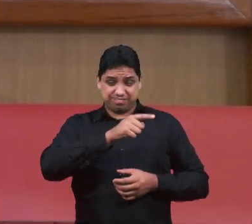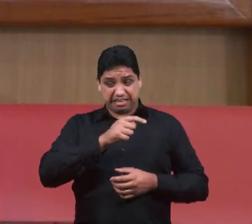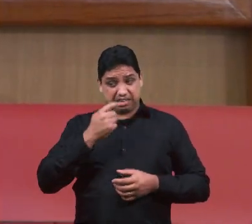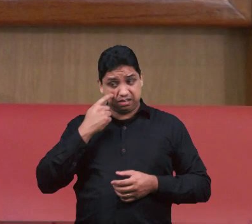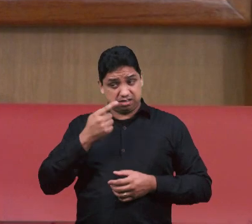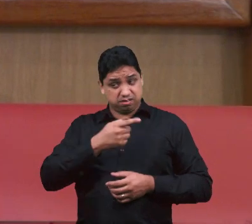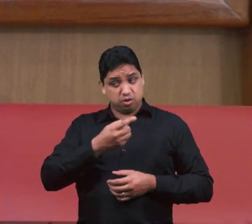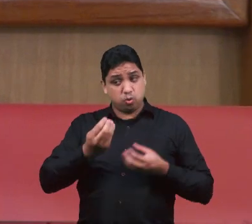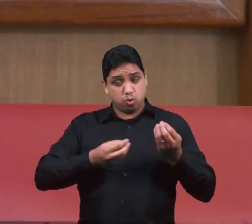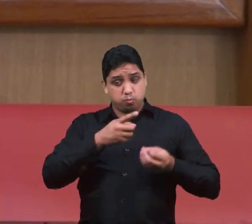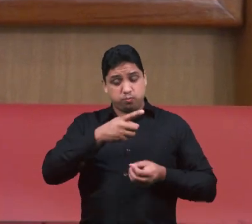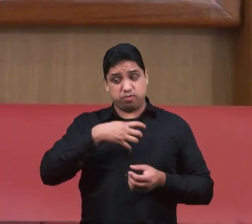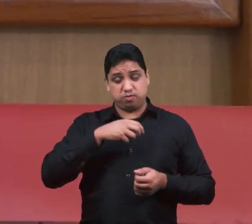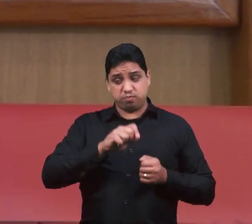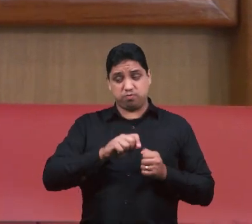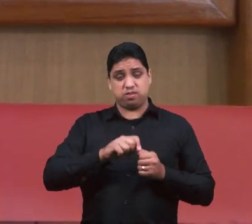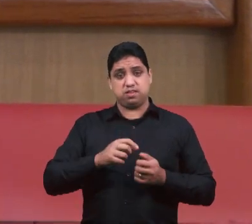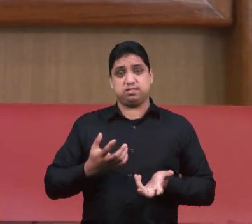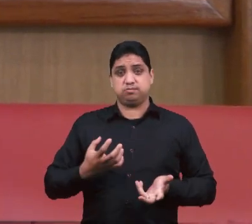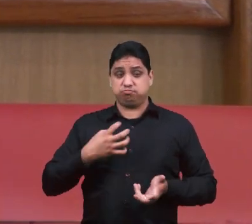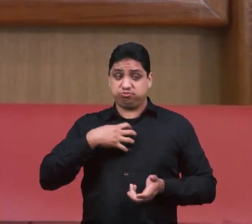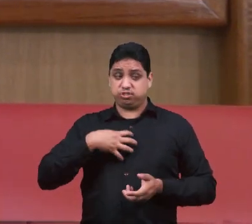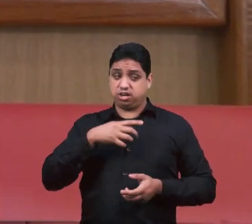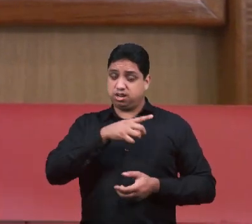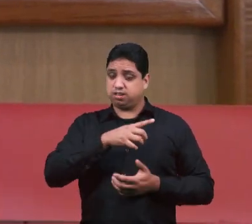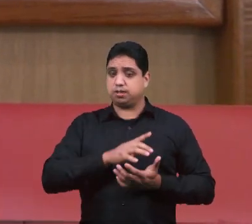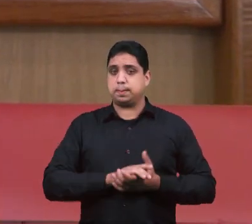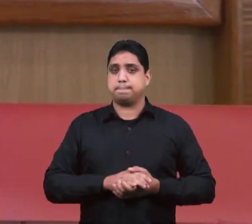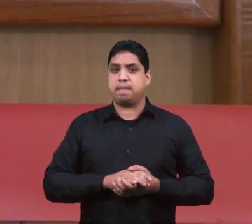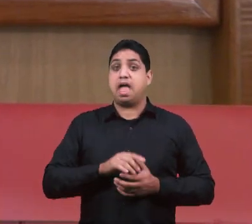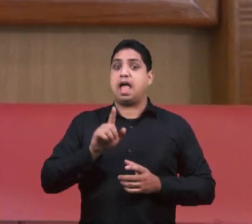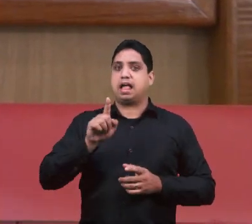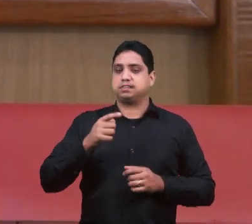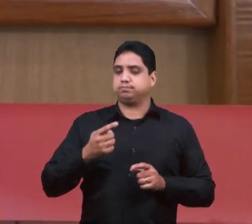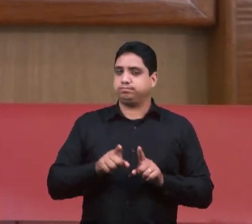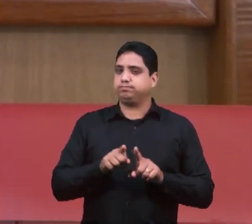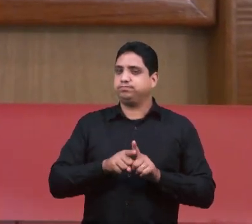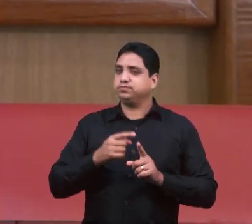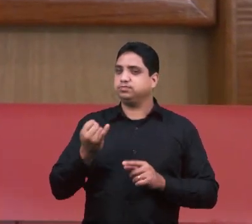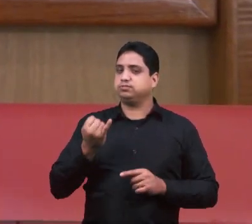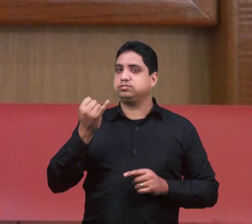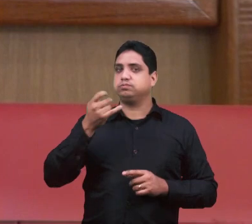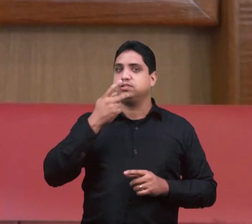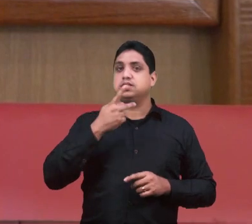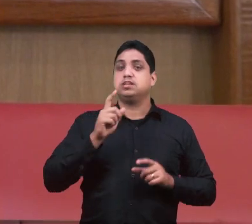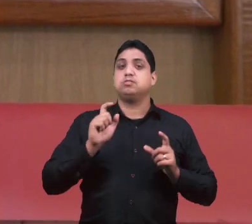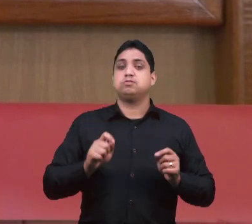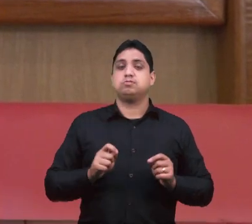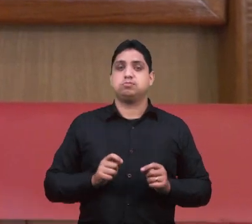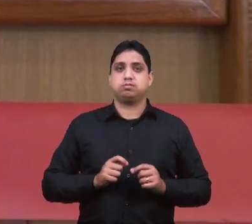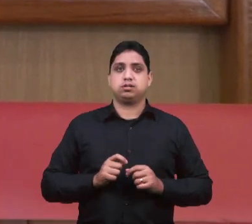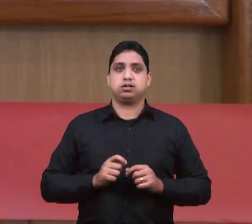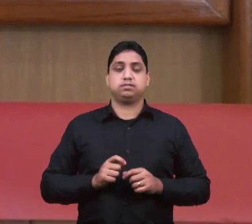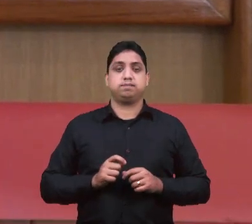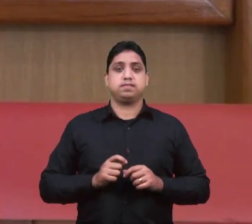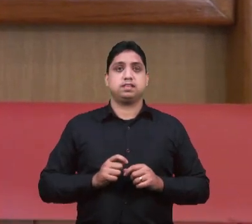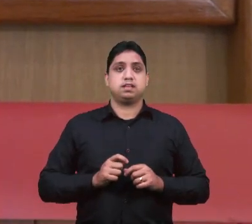exactement ça. Jésus a dit, vous voyez comment ils font? Un détail intéressant, il met pour ceux